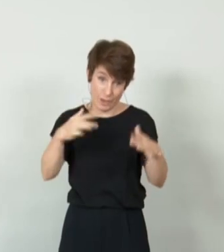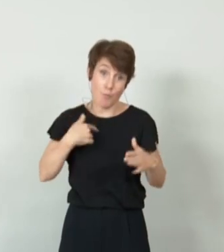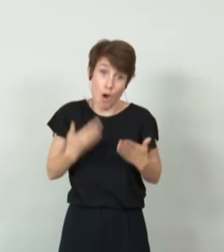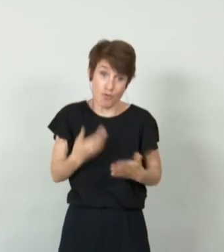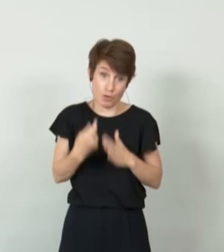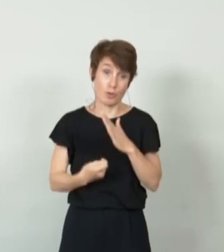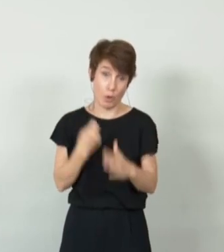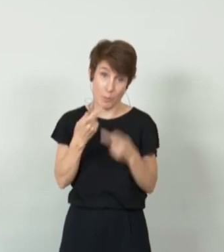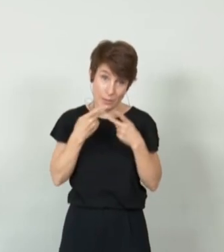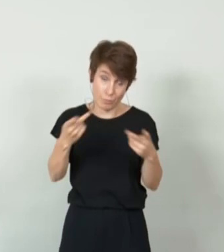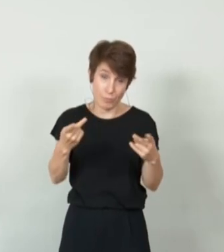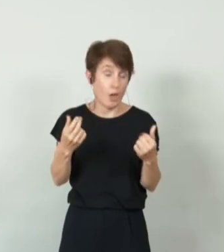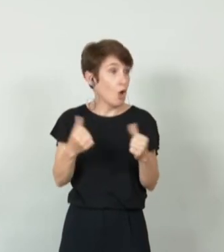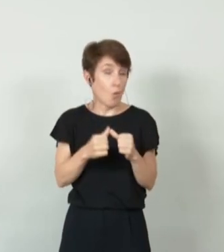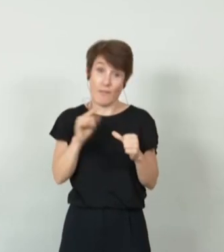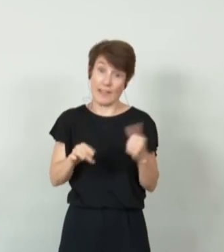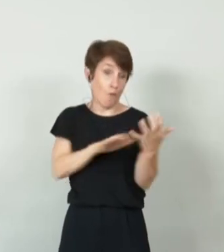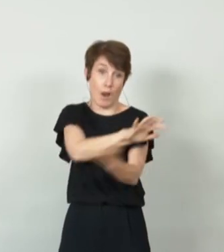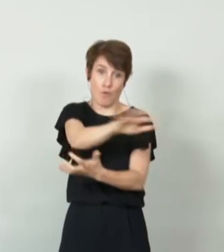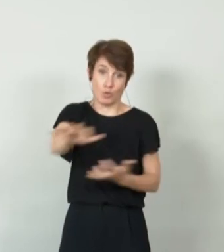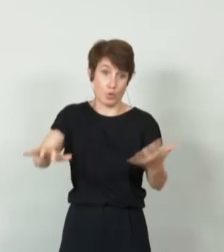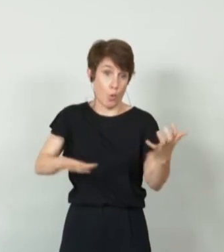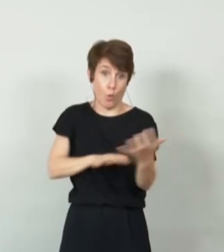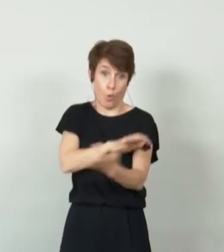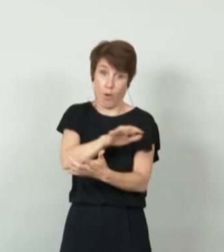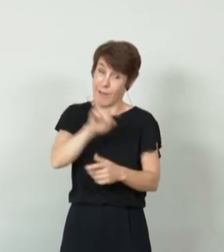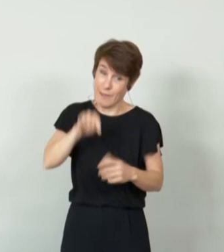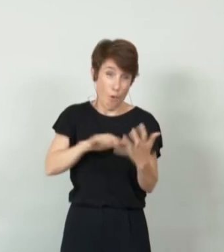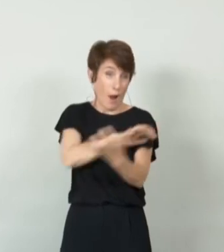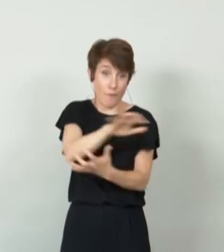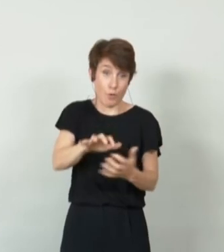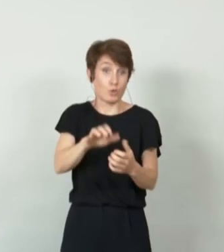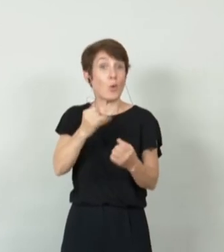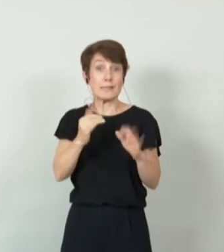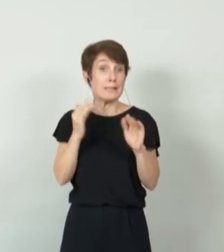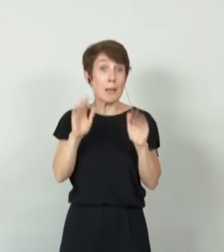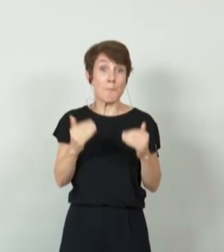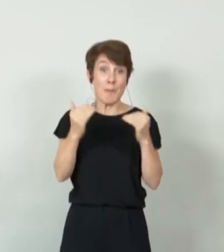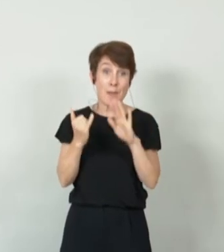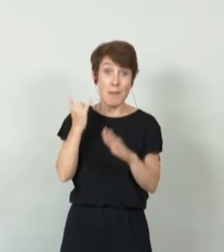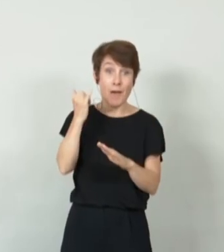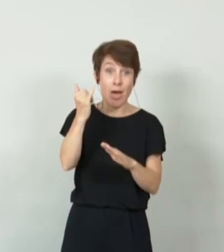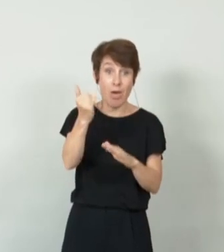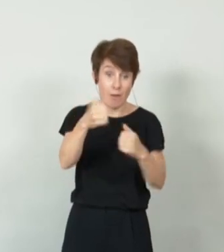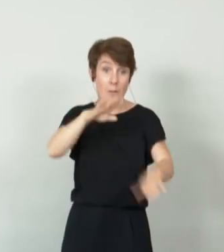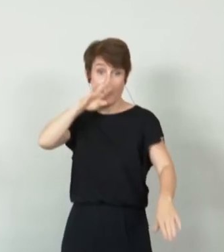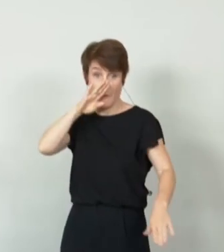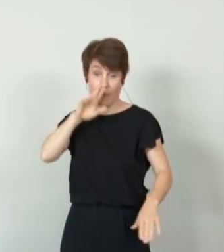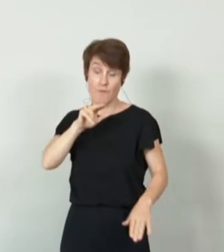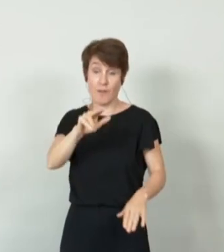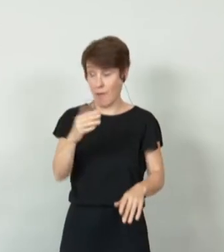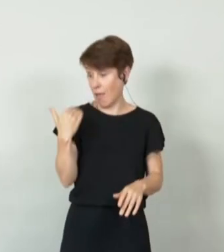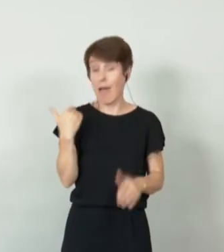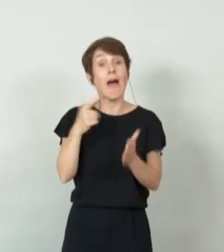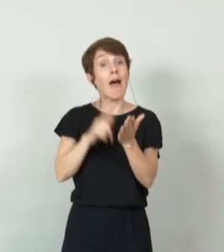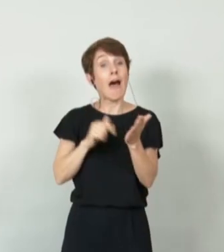nous l'avons dit il faut un Big Bang il faut une réorganisation sens sinon la ville va dans le mur on était allé dans le mur avec les plus de 30% et là